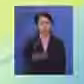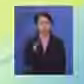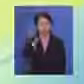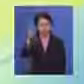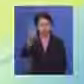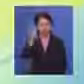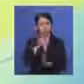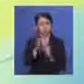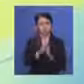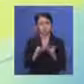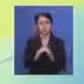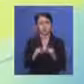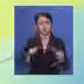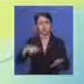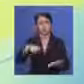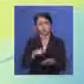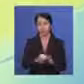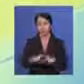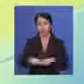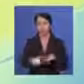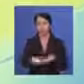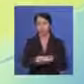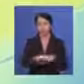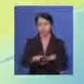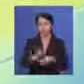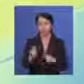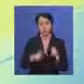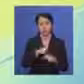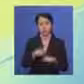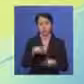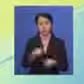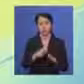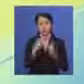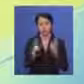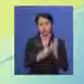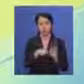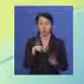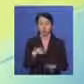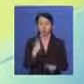В рамках государственной программы развития продуктивной занятости и массового предпринимательства на